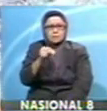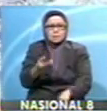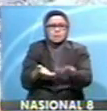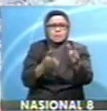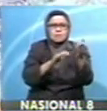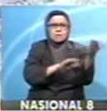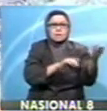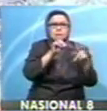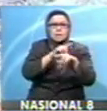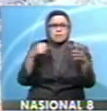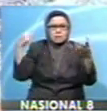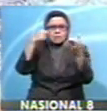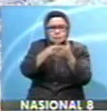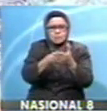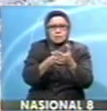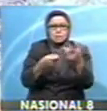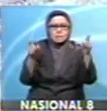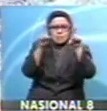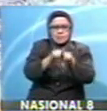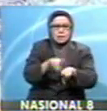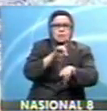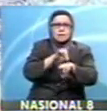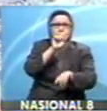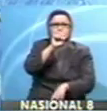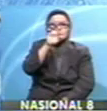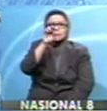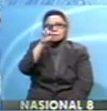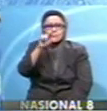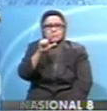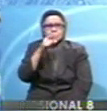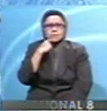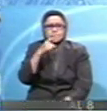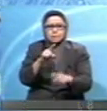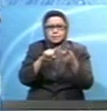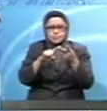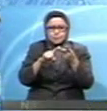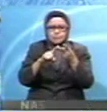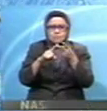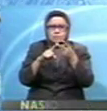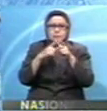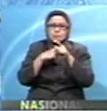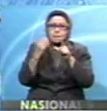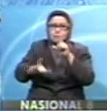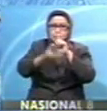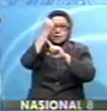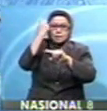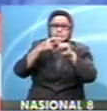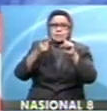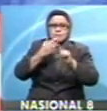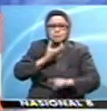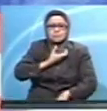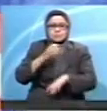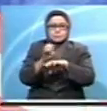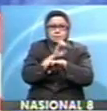kemalangan Jalan Raya di Serdang Raya manakala farisan pemenang emas lompat jauh sukan para Asia Tenggara di Myanmar dua tahun lalu yang